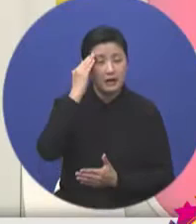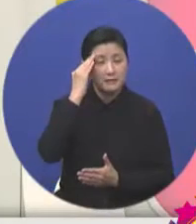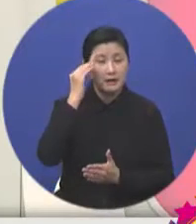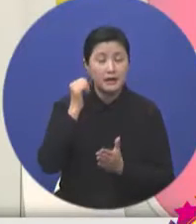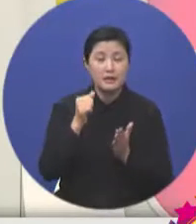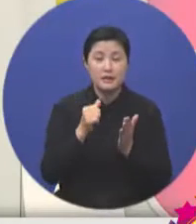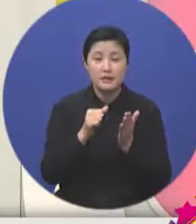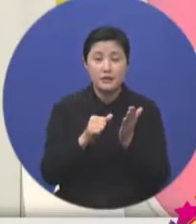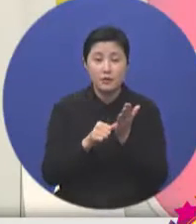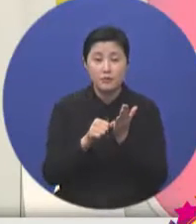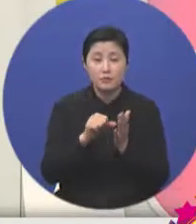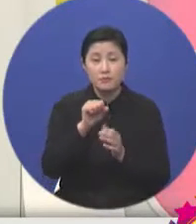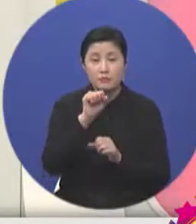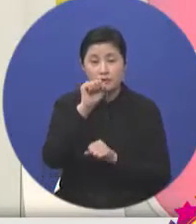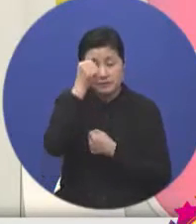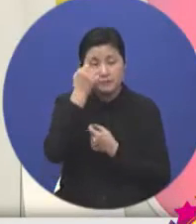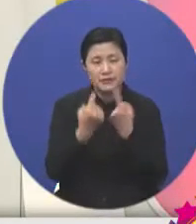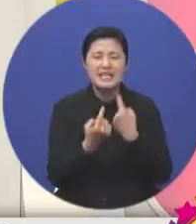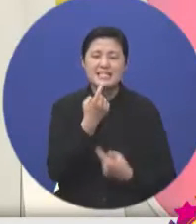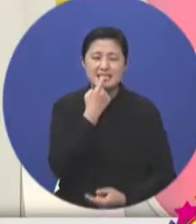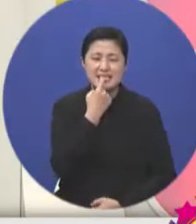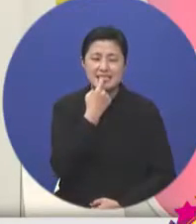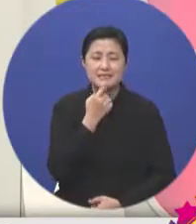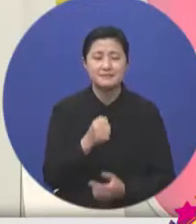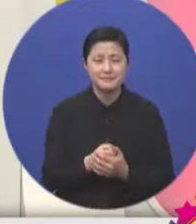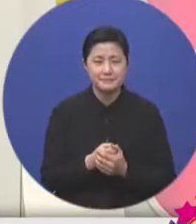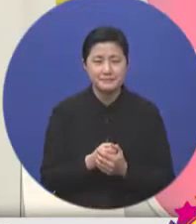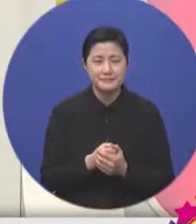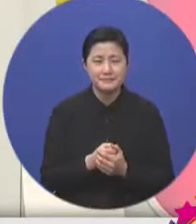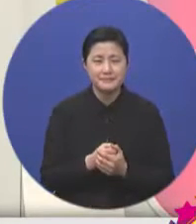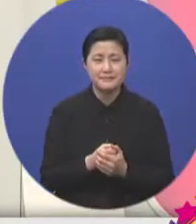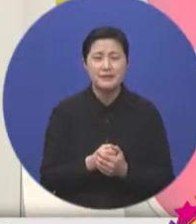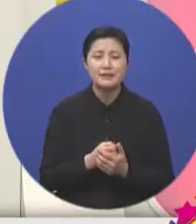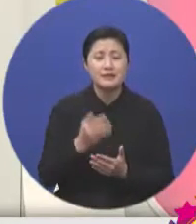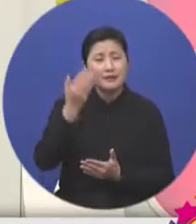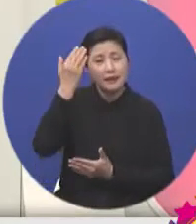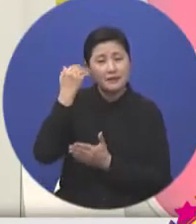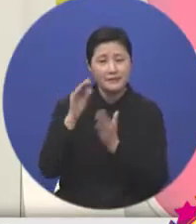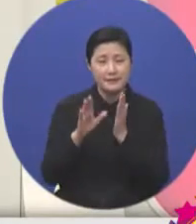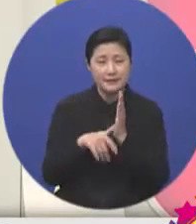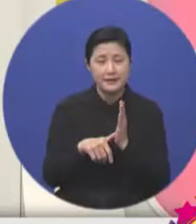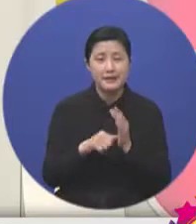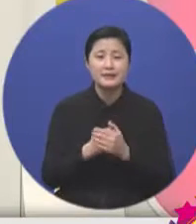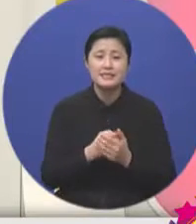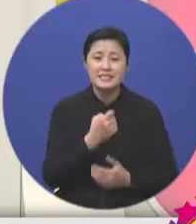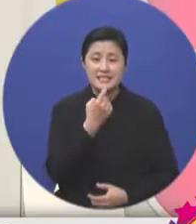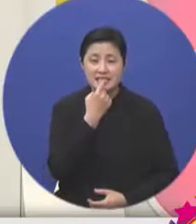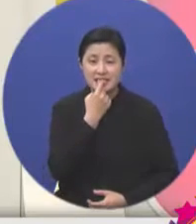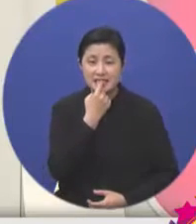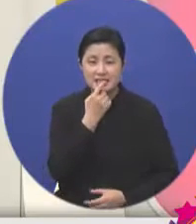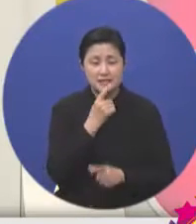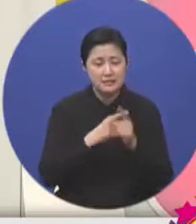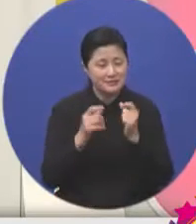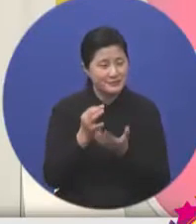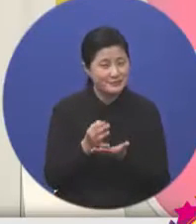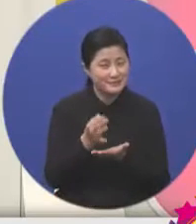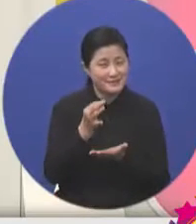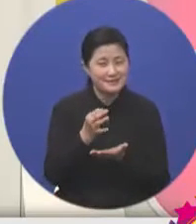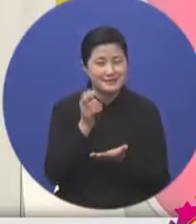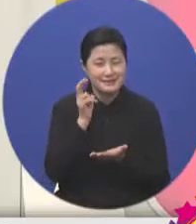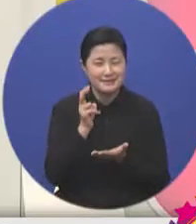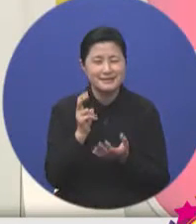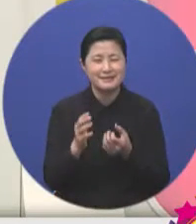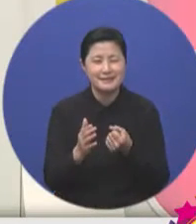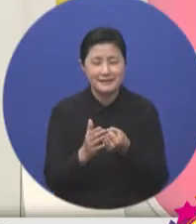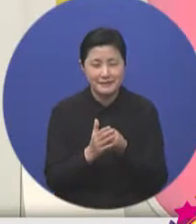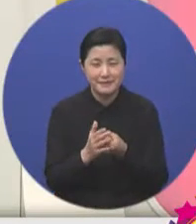고무신보다 흰 고무신을 좀 많이 신었어요. 야, 왜냐면, 역시 멋쟁이네. 아니 그때는 흰 고무신이 좀 더 비쌌어요.